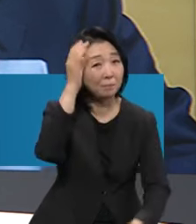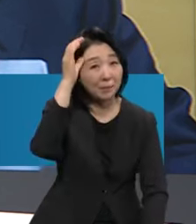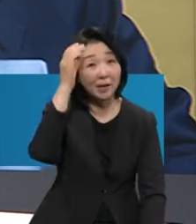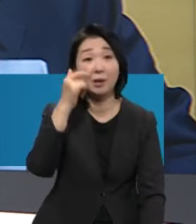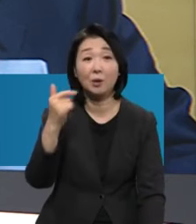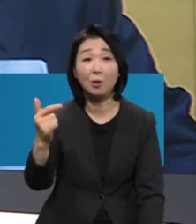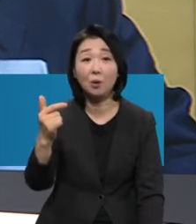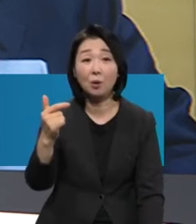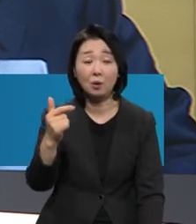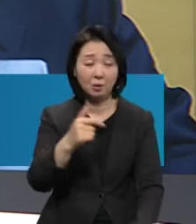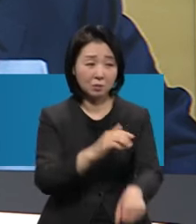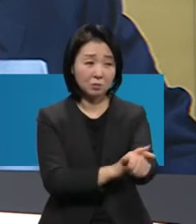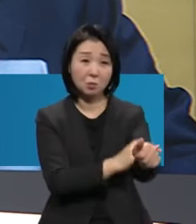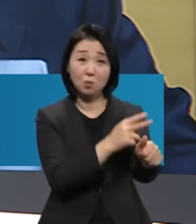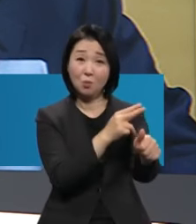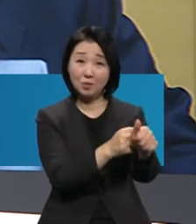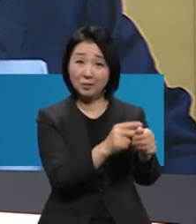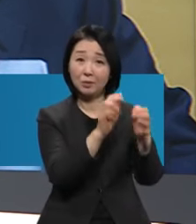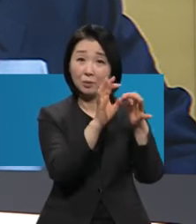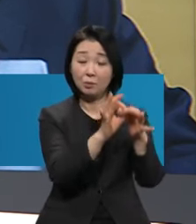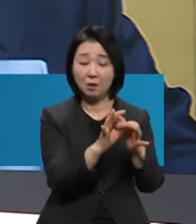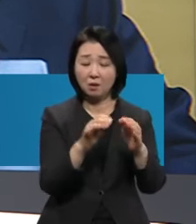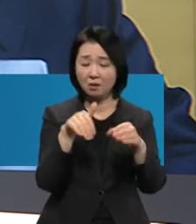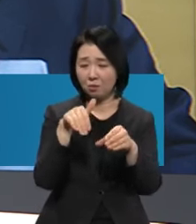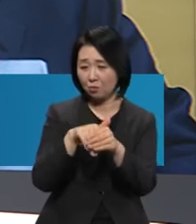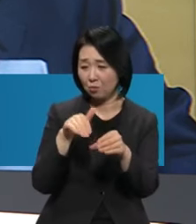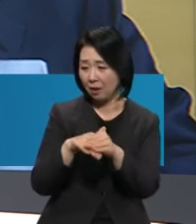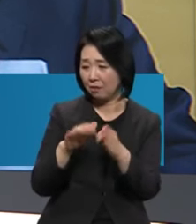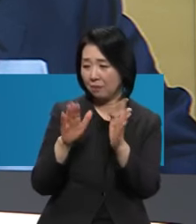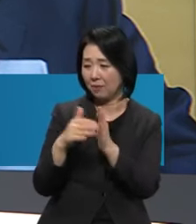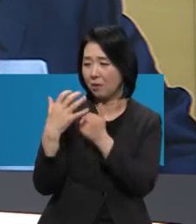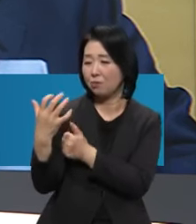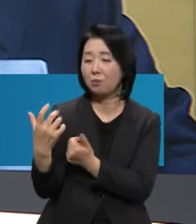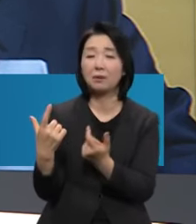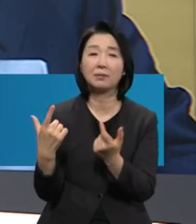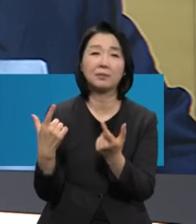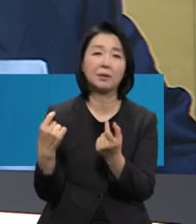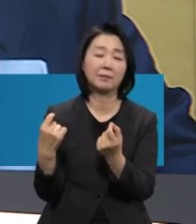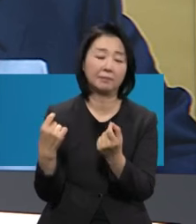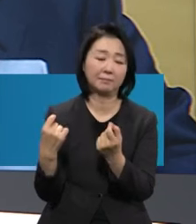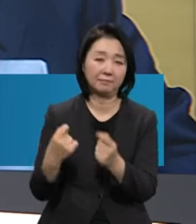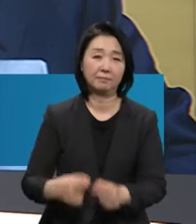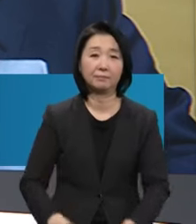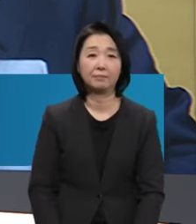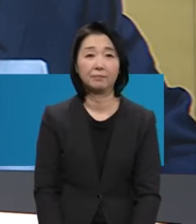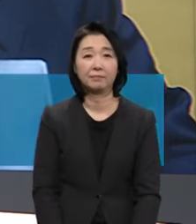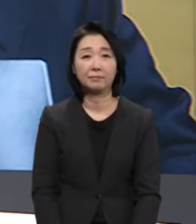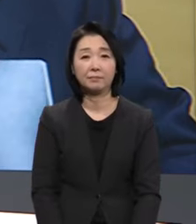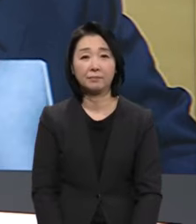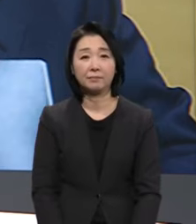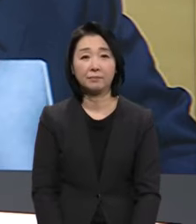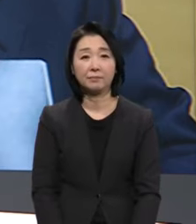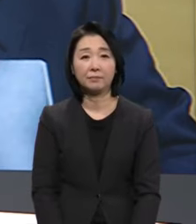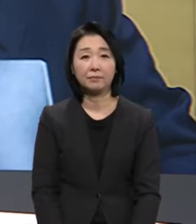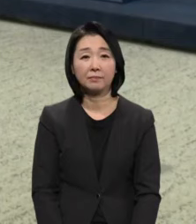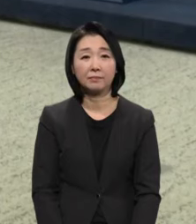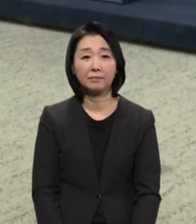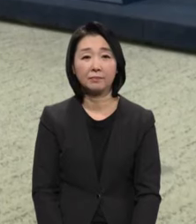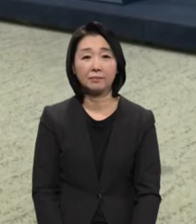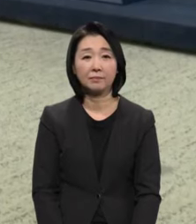있지만 전공의들 사이에선 총선에 이용만 당하는 거 아닌가 이런 반응도 나오고 있습니다. 강나현 기자입니다.